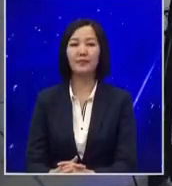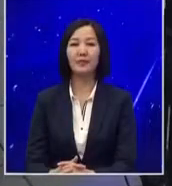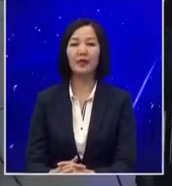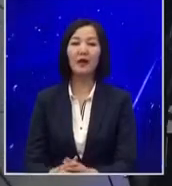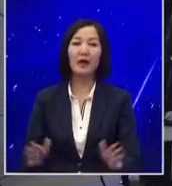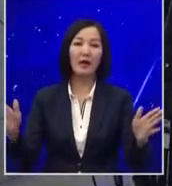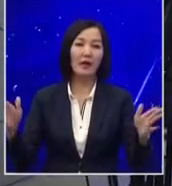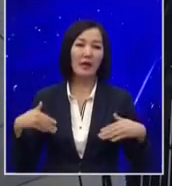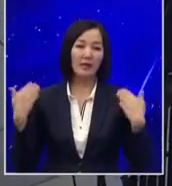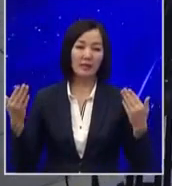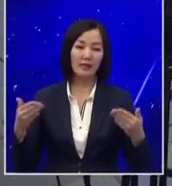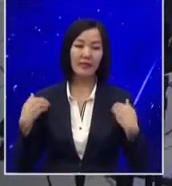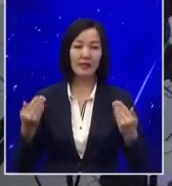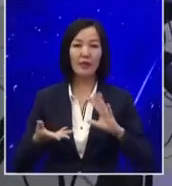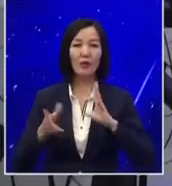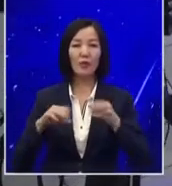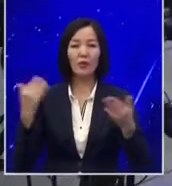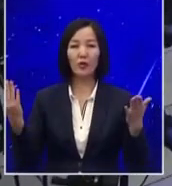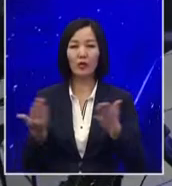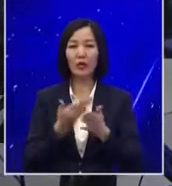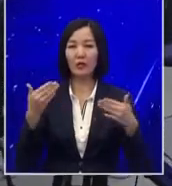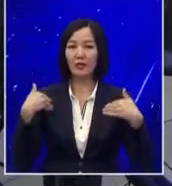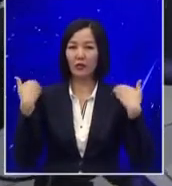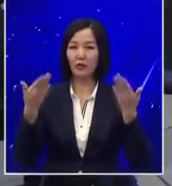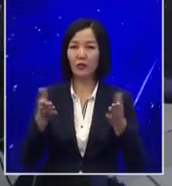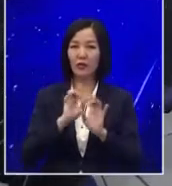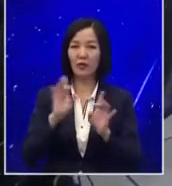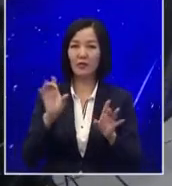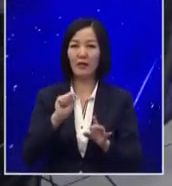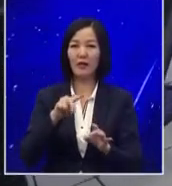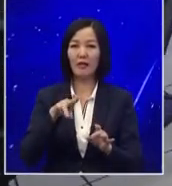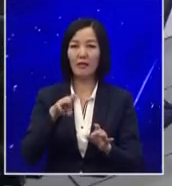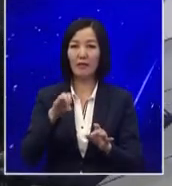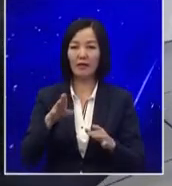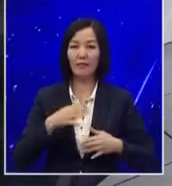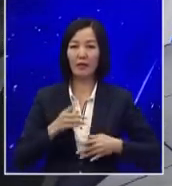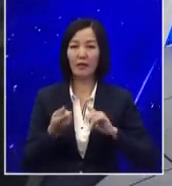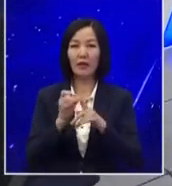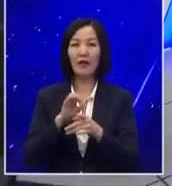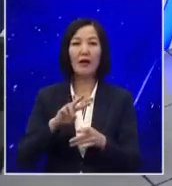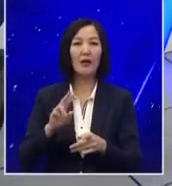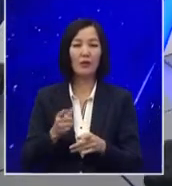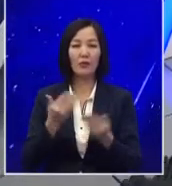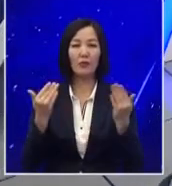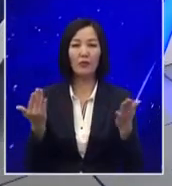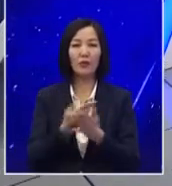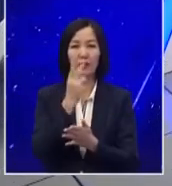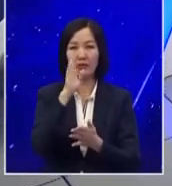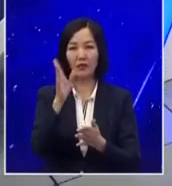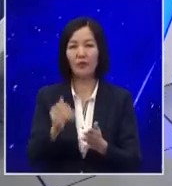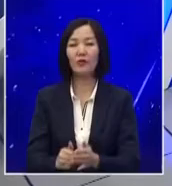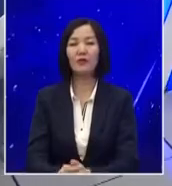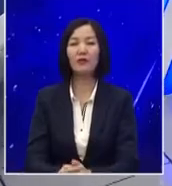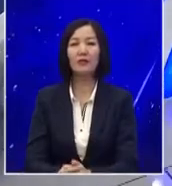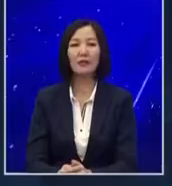Хайрлы кеш, қадірменді көрермен, тікелей эфирде қорытынды жаңалықтар студияда Алмат Хамид, сурд аудармада Айгүл Жұмашқызы. Бүгін көретіндеріңіз.